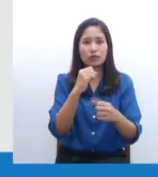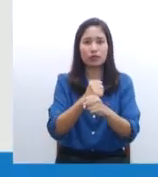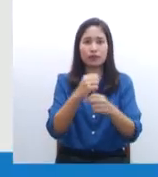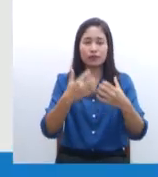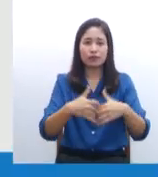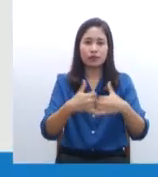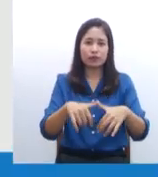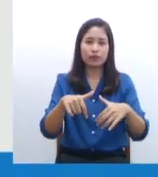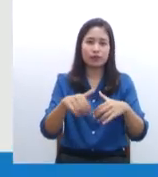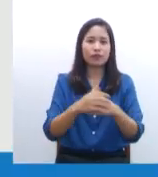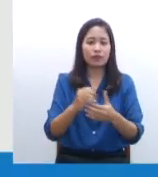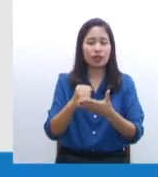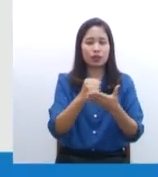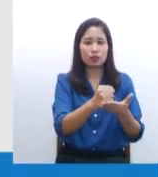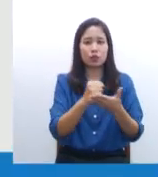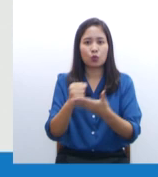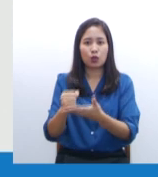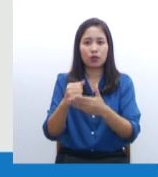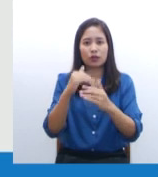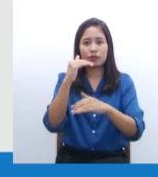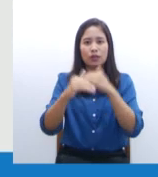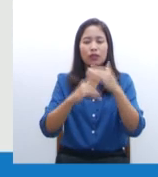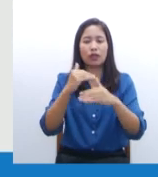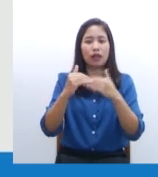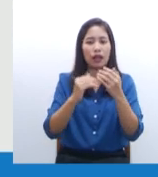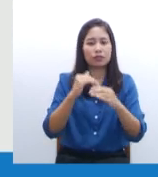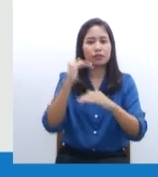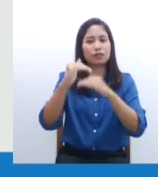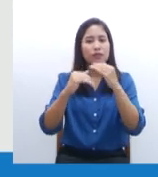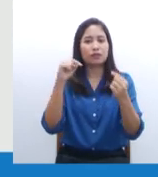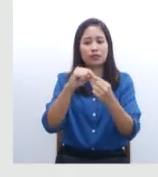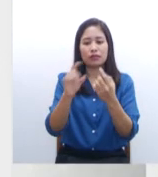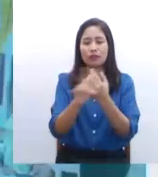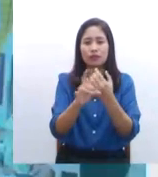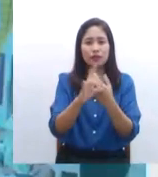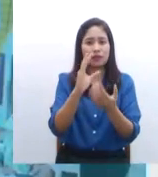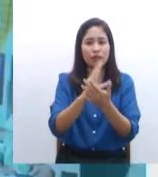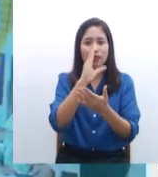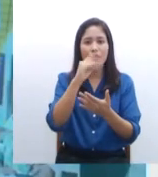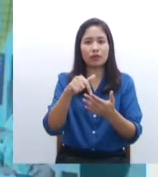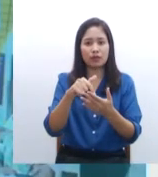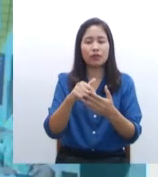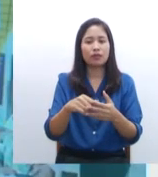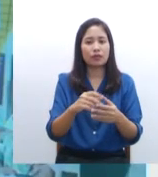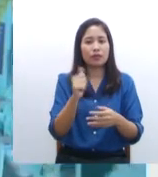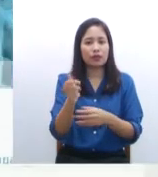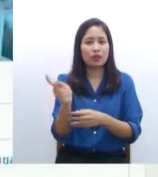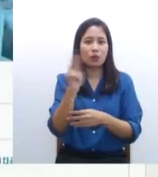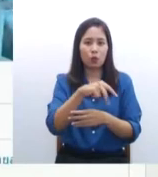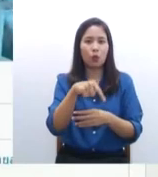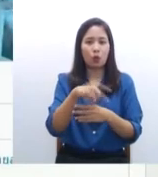ม์ซึ่งจะช่วยให้สามารถพัฒนางานได้ทันท่วงทีและมีประสิทธิภาพเรียกว่าสกูลโ